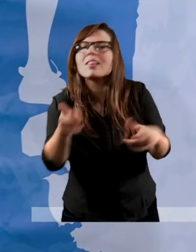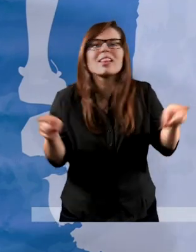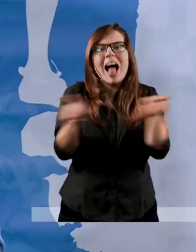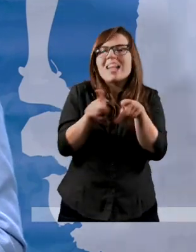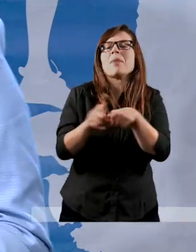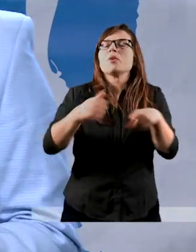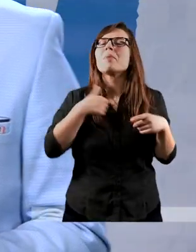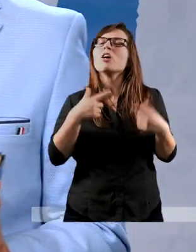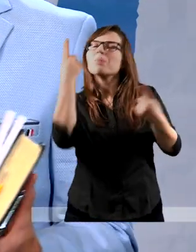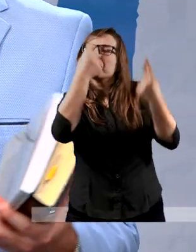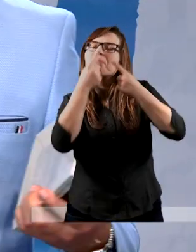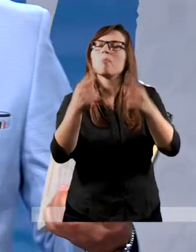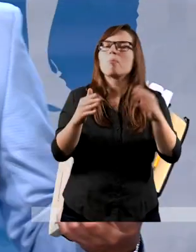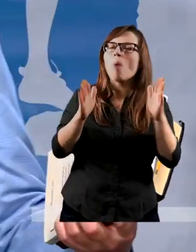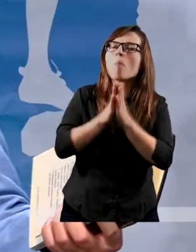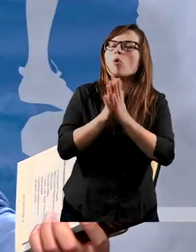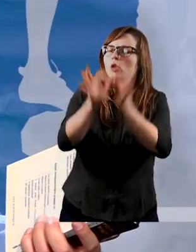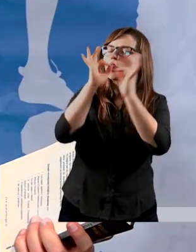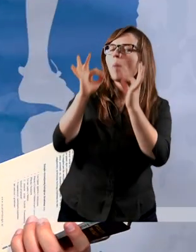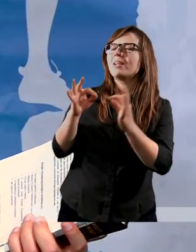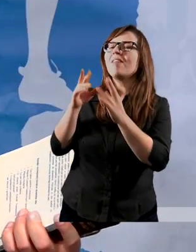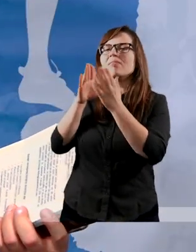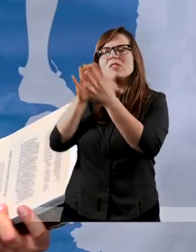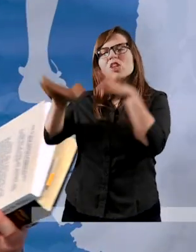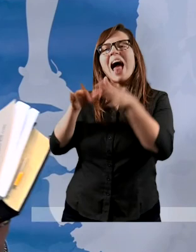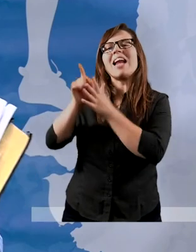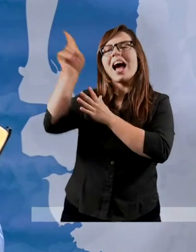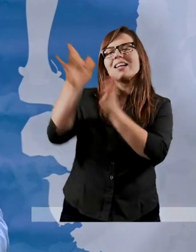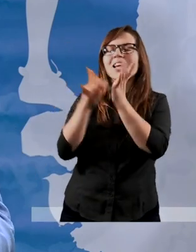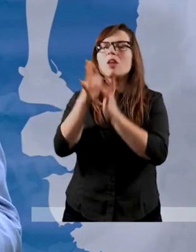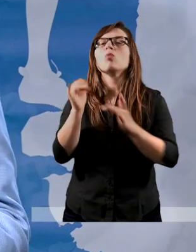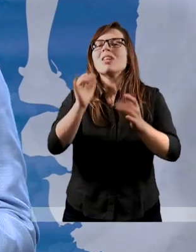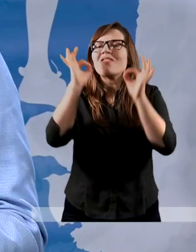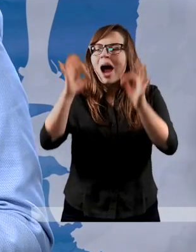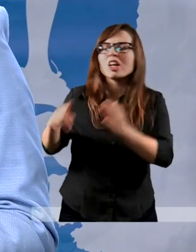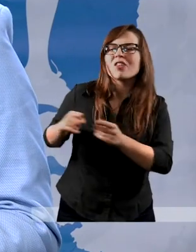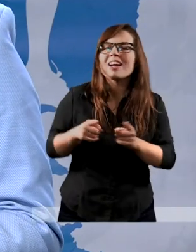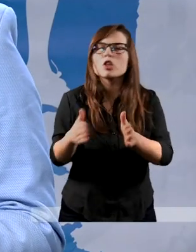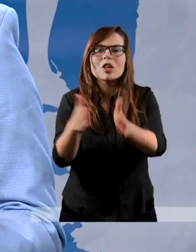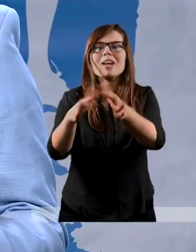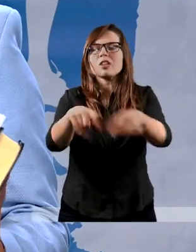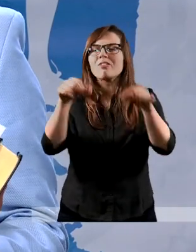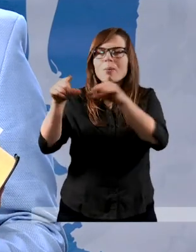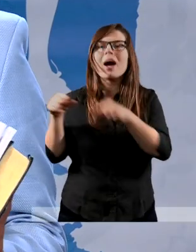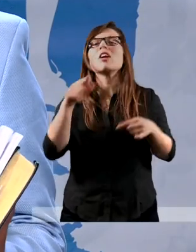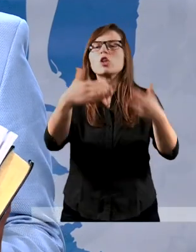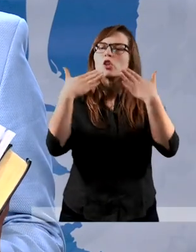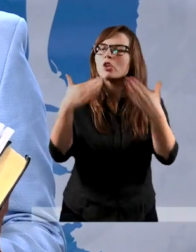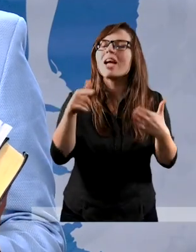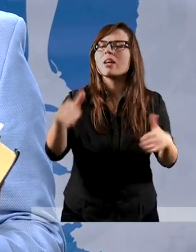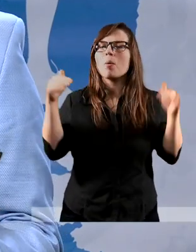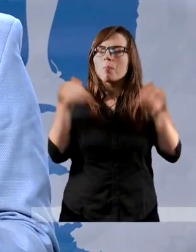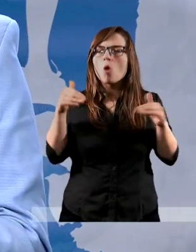do tego samego. Przykazania nasze Boże wskazują nam właściwe ścieżki, a później dzięki temu można